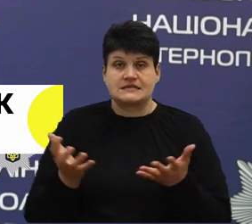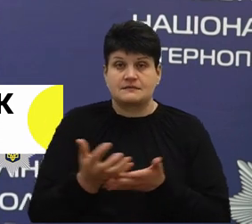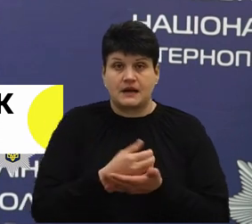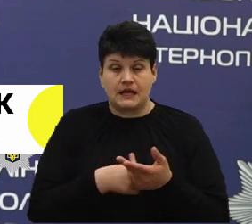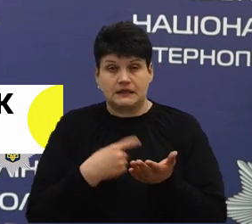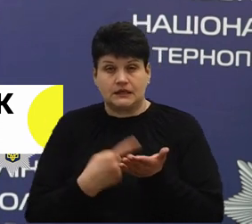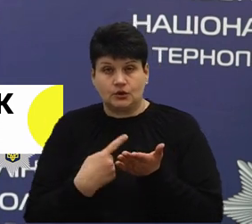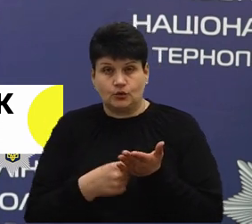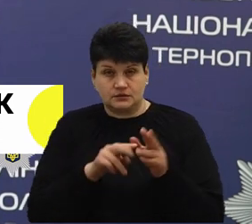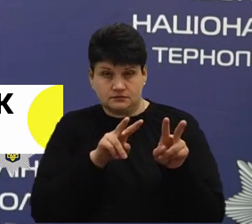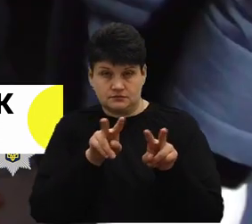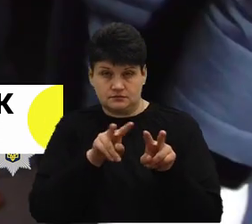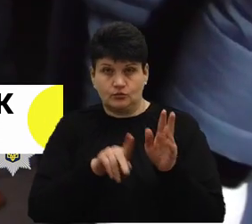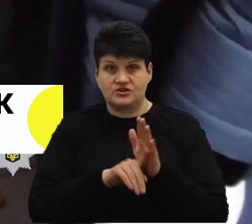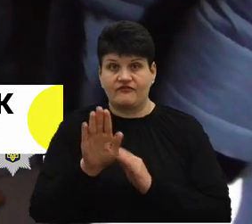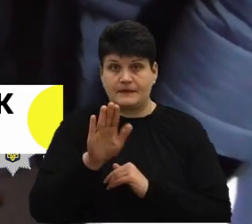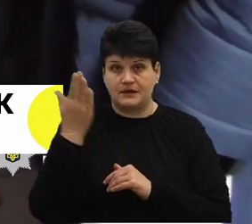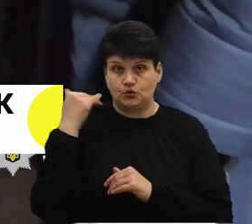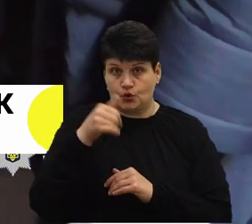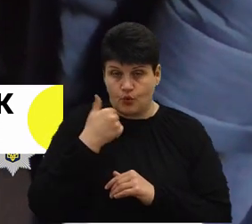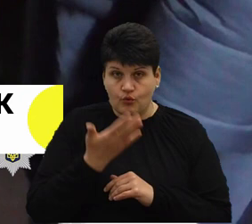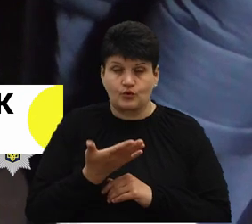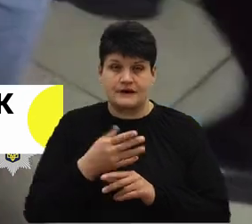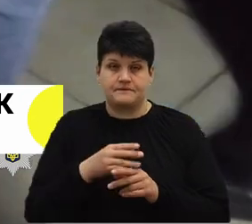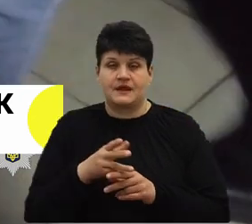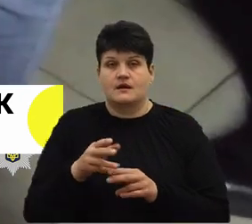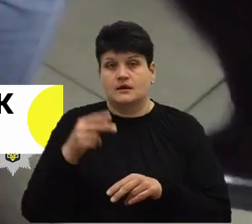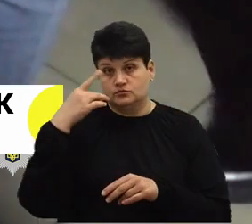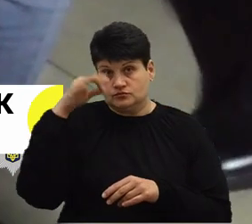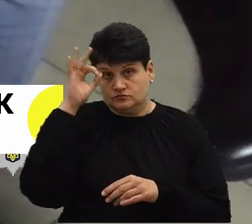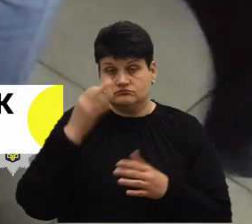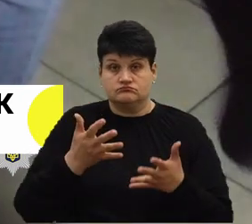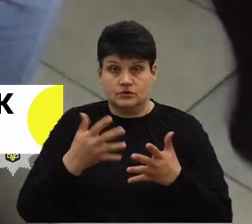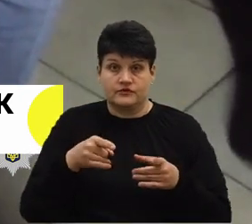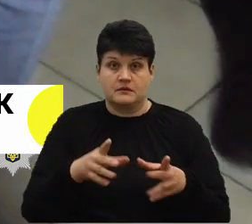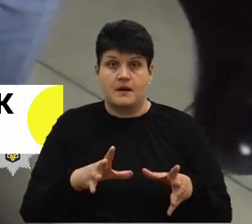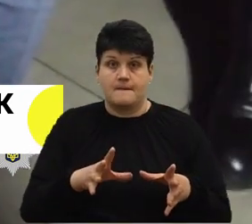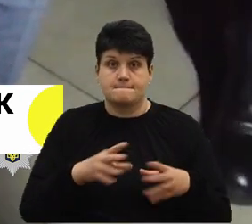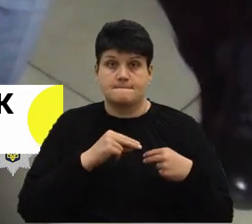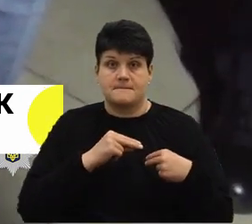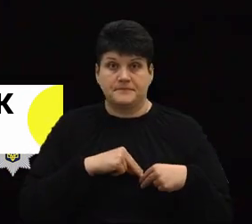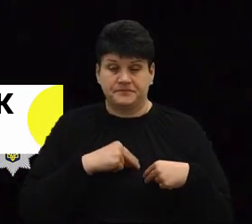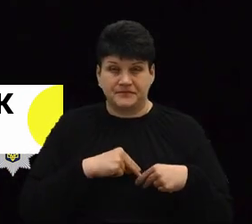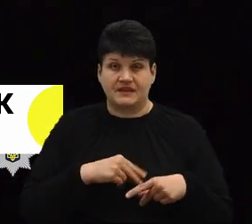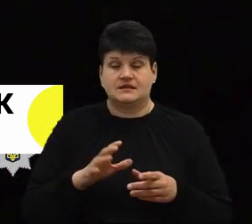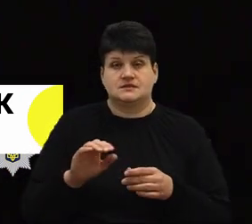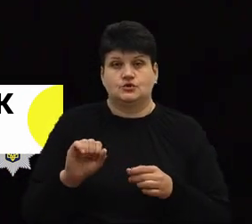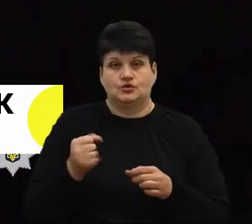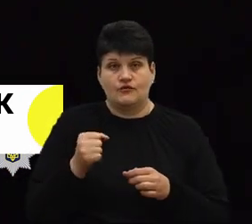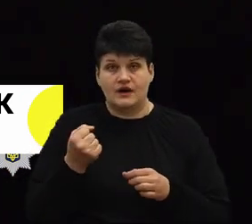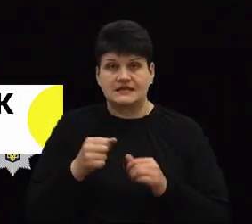тернополянним почали у вересні Минулого року за за словами слідчі з'ясували що підозрюваний працював з помічниками товаришем та